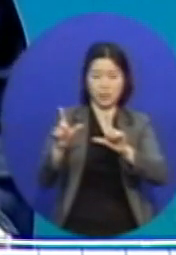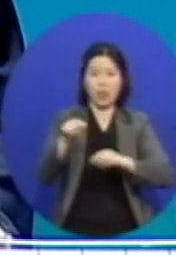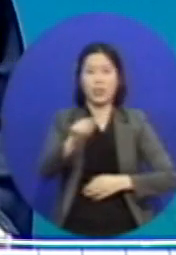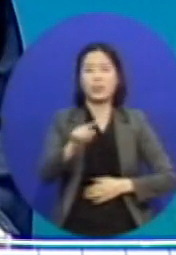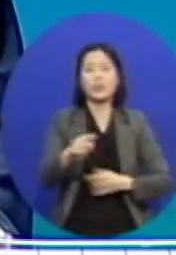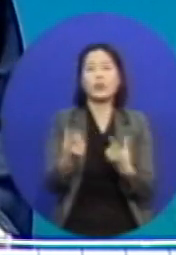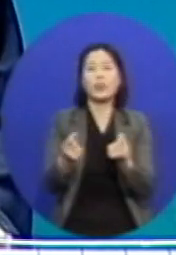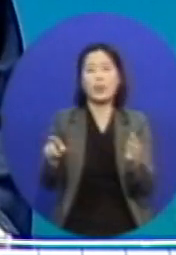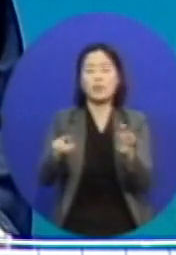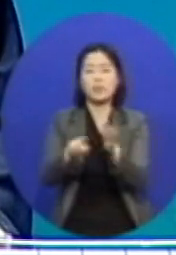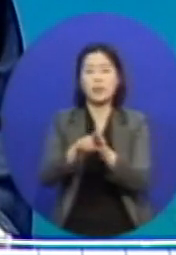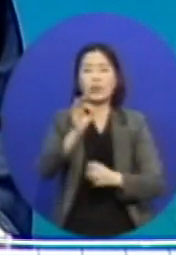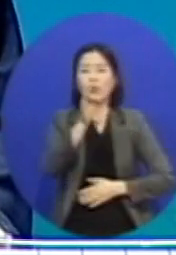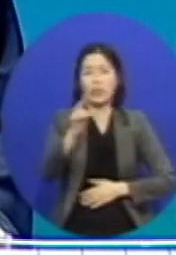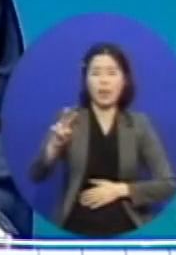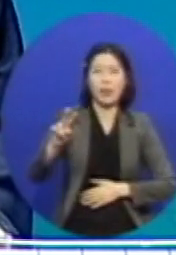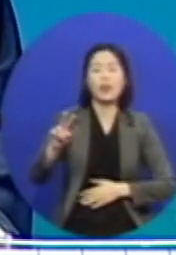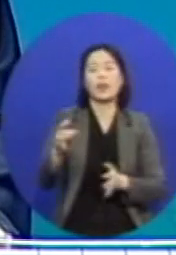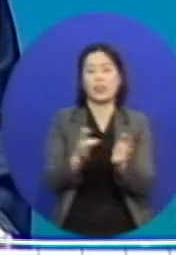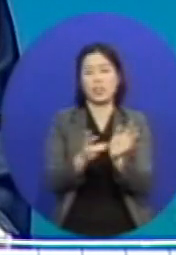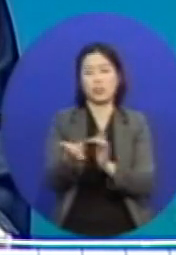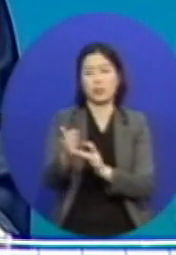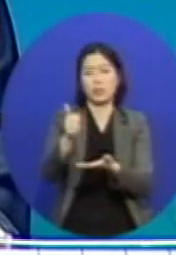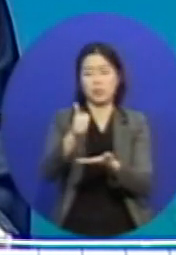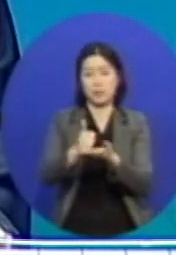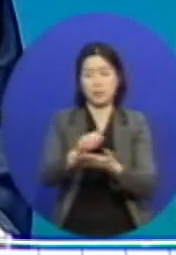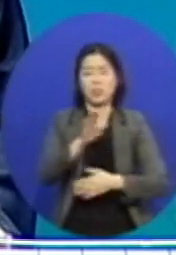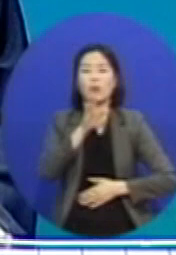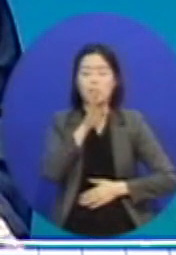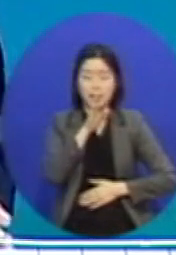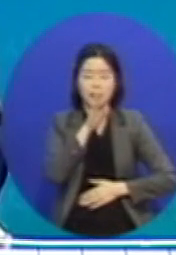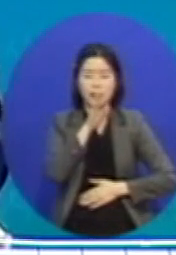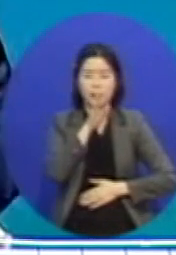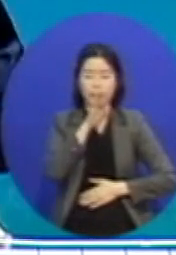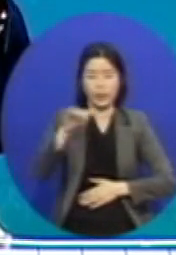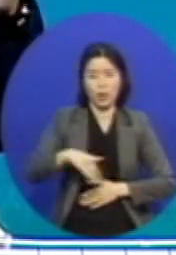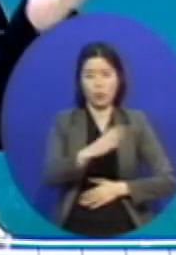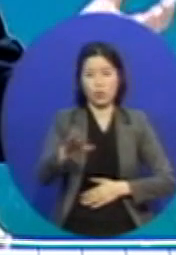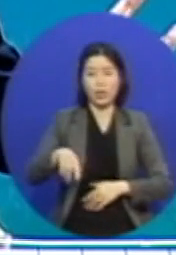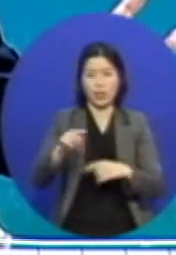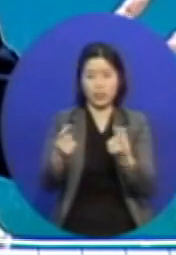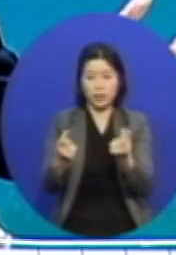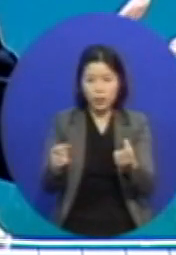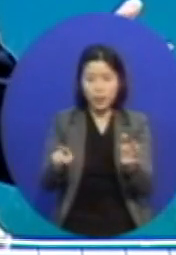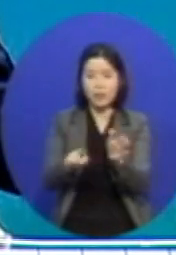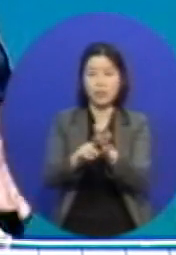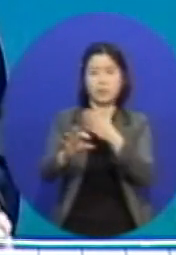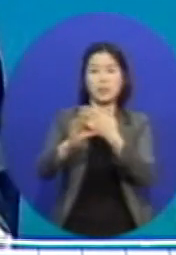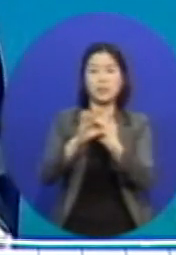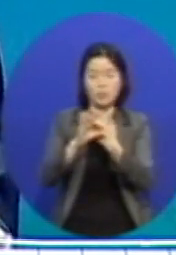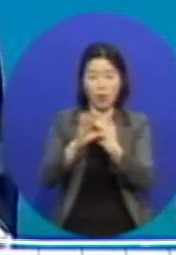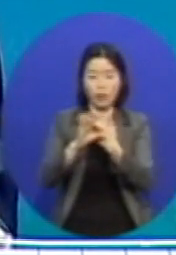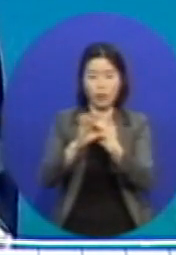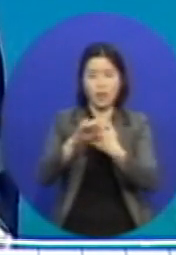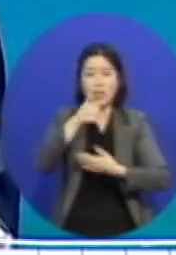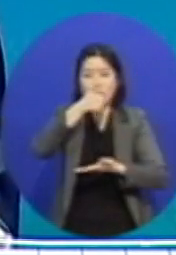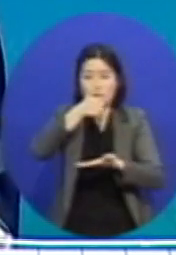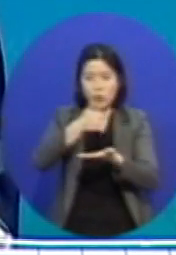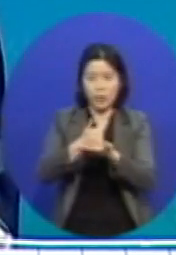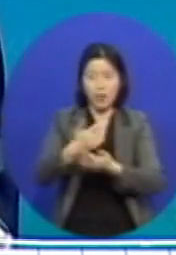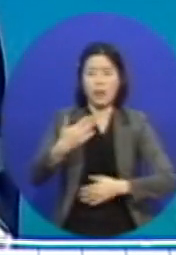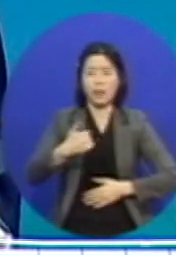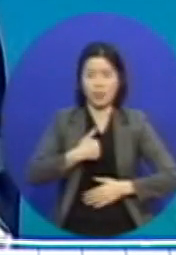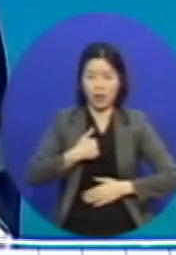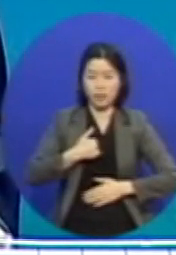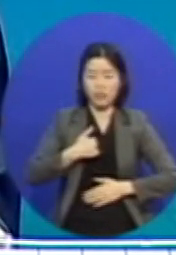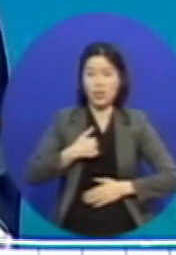믿는 것이야말로 예수님을 믿는 거라는 겁니다 우리가 예수님을 그렇게 믿으면 죄가 나를